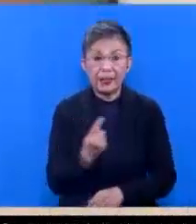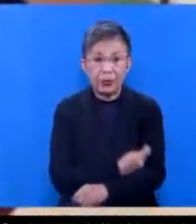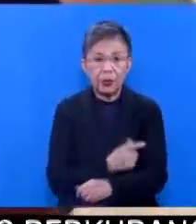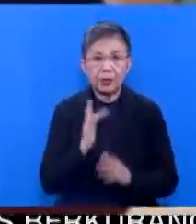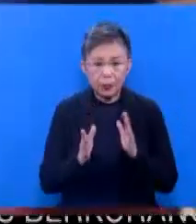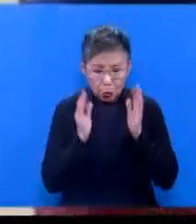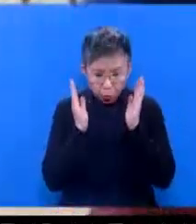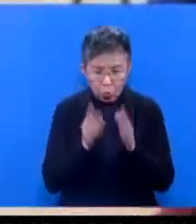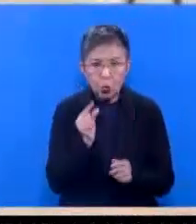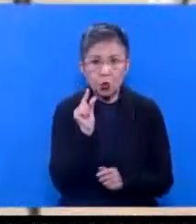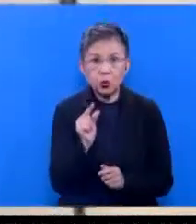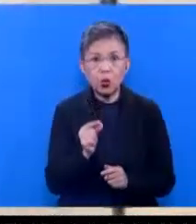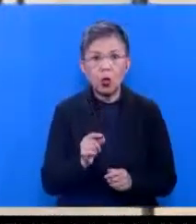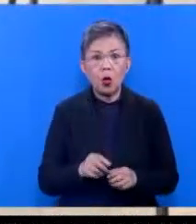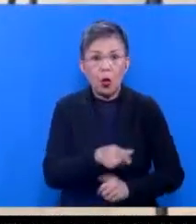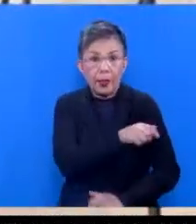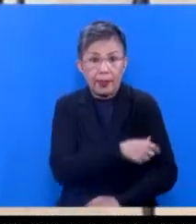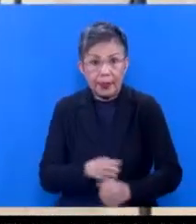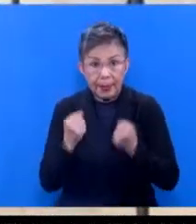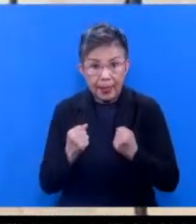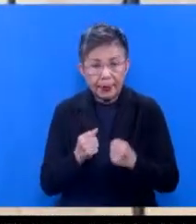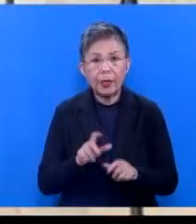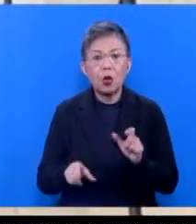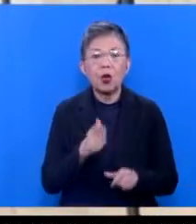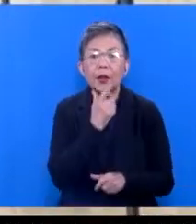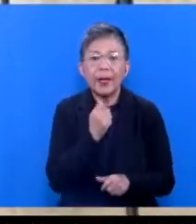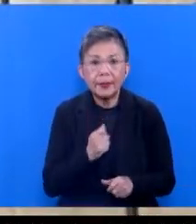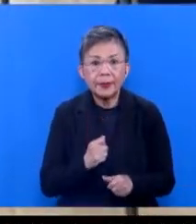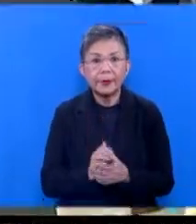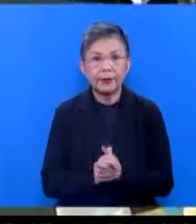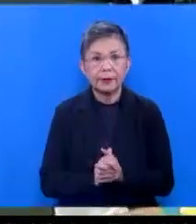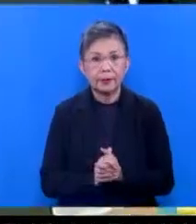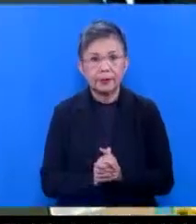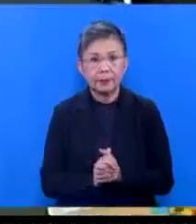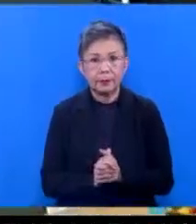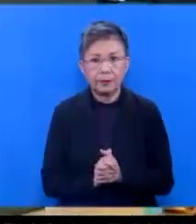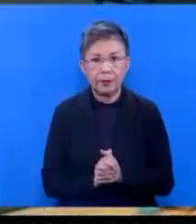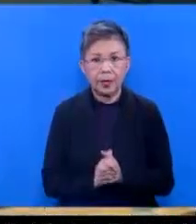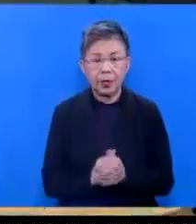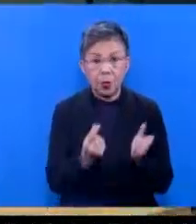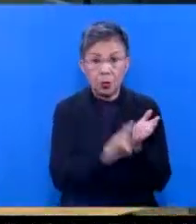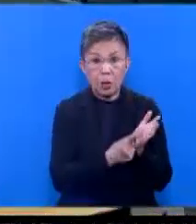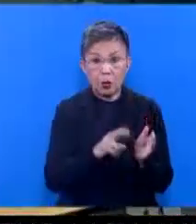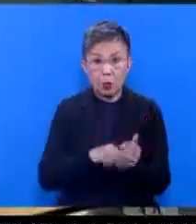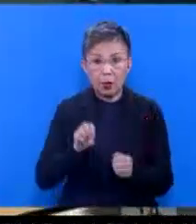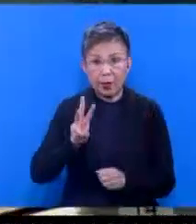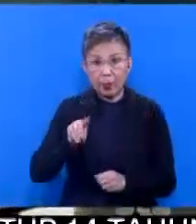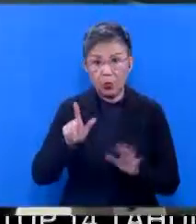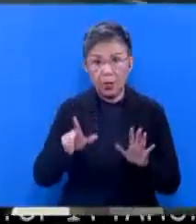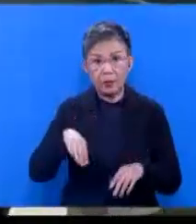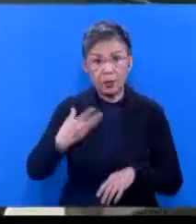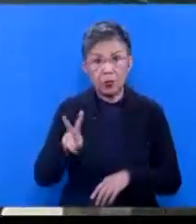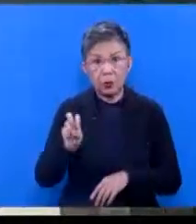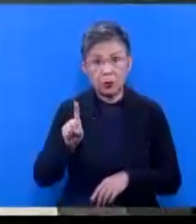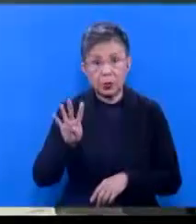masih diprioritaskan bagi golongan tenaga kesehatan dan lansia nakes. Mengacu pada Undang-Undang Nomor 36 Tahun